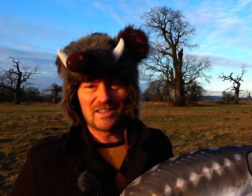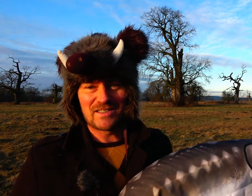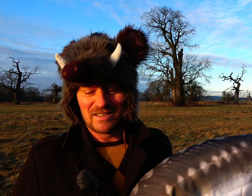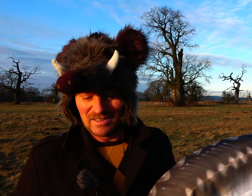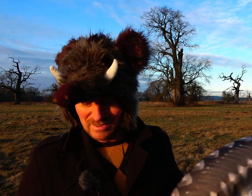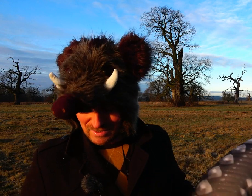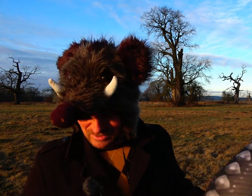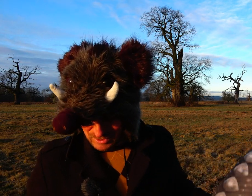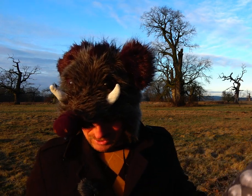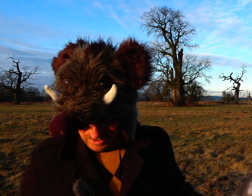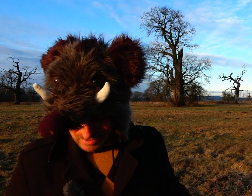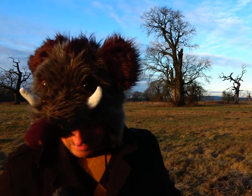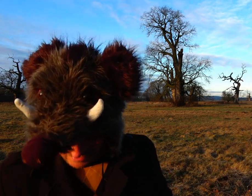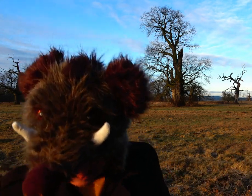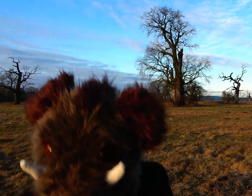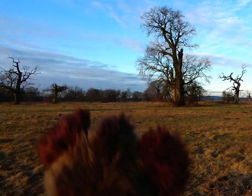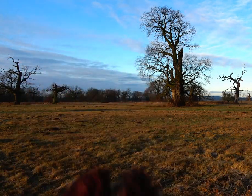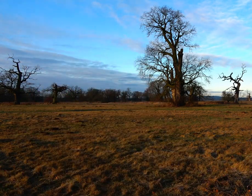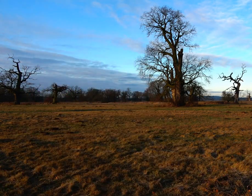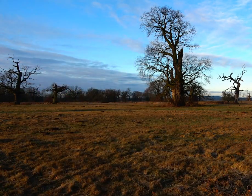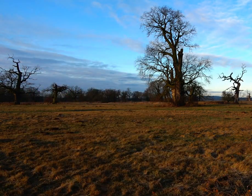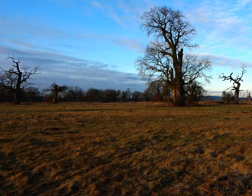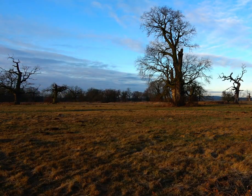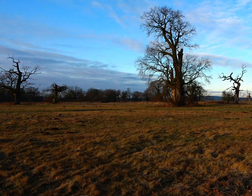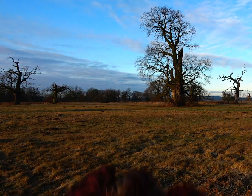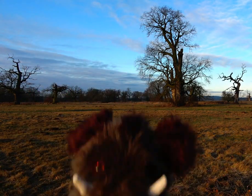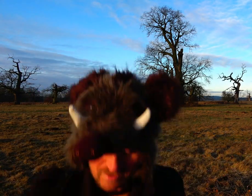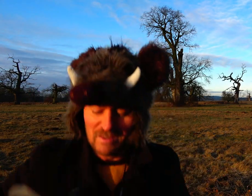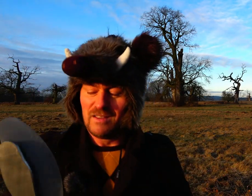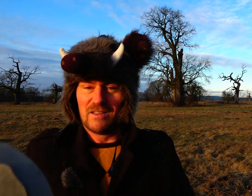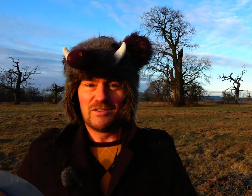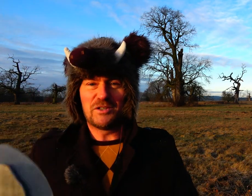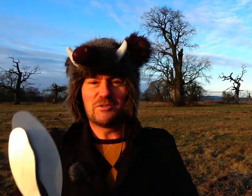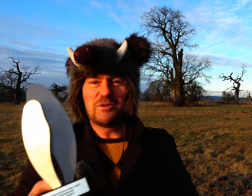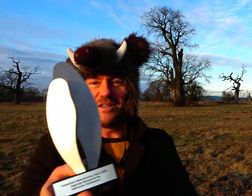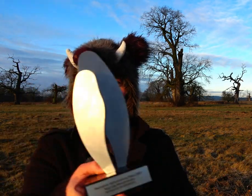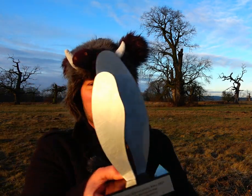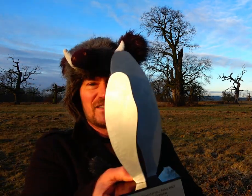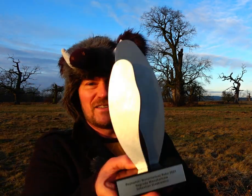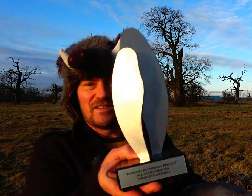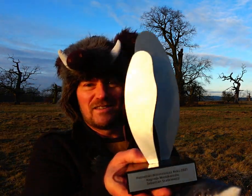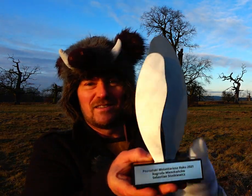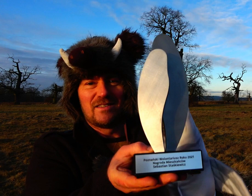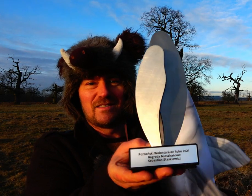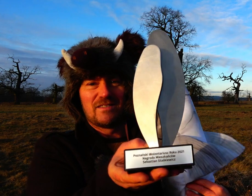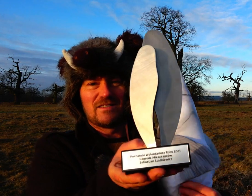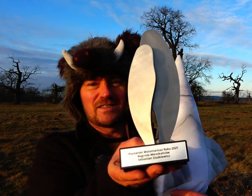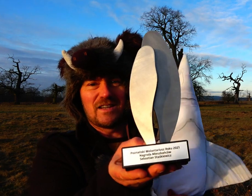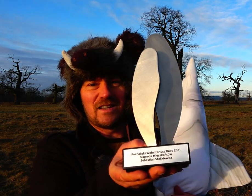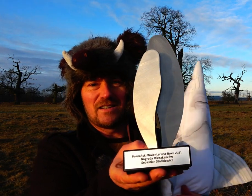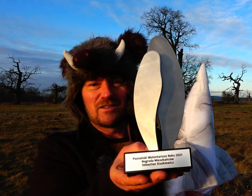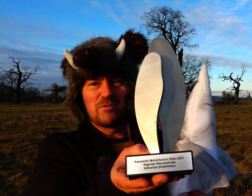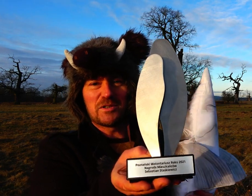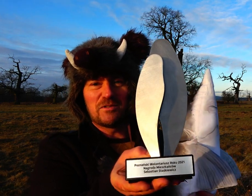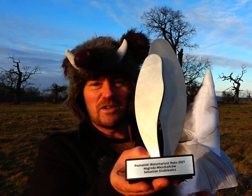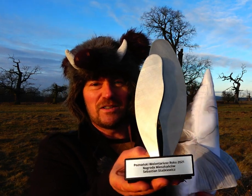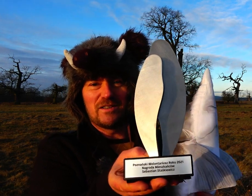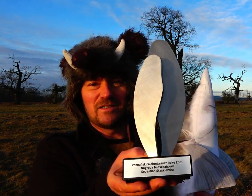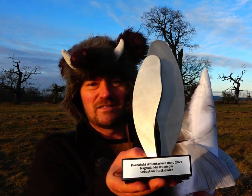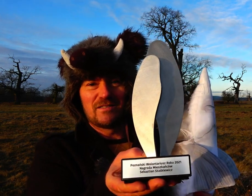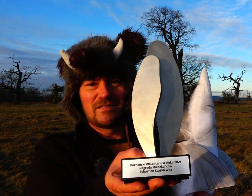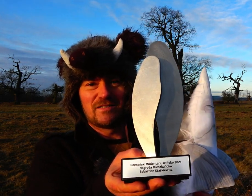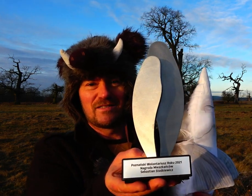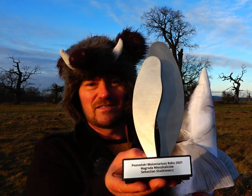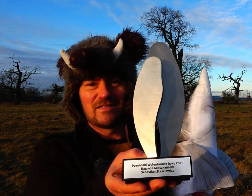Jeszcze raz serdecznie, serdecznie wam dziękuję za